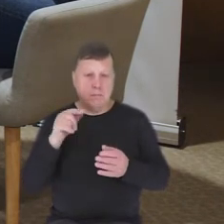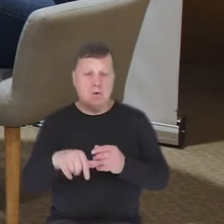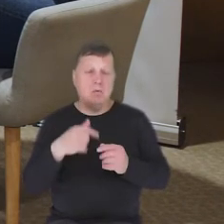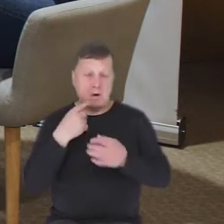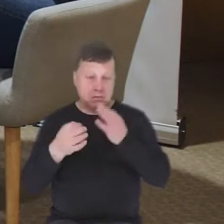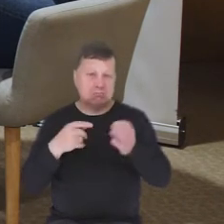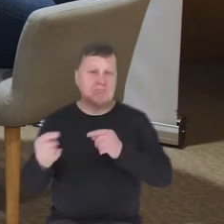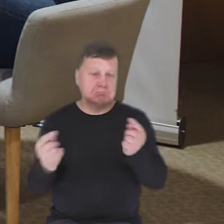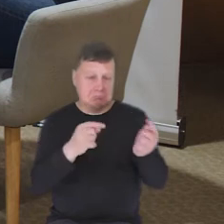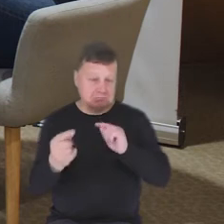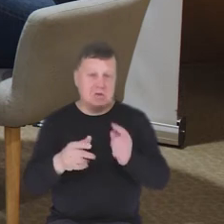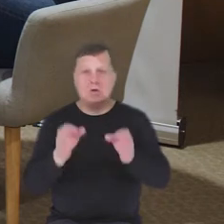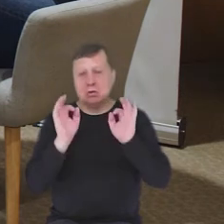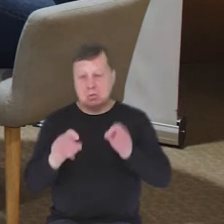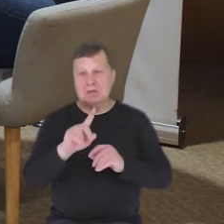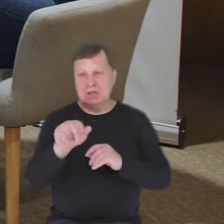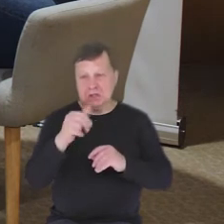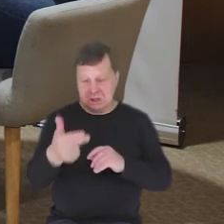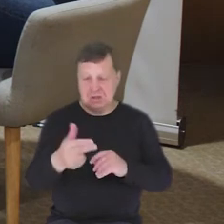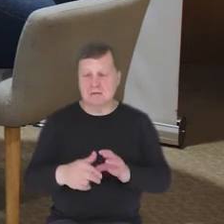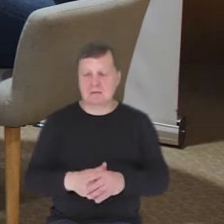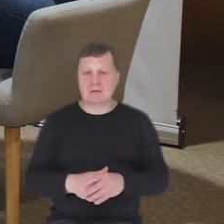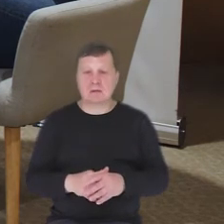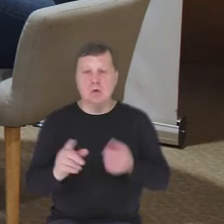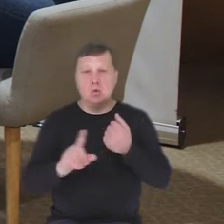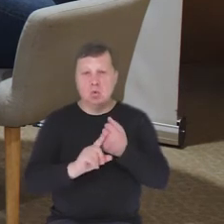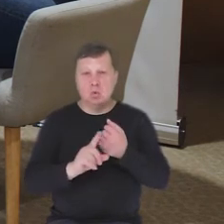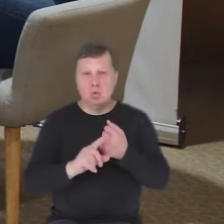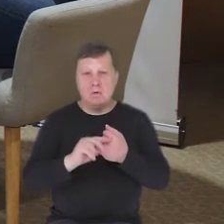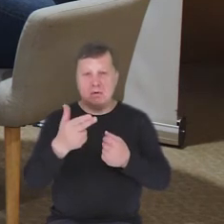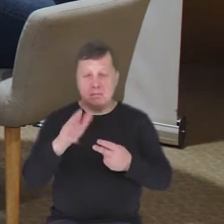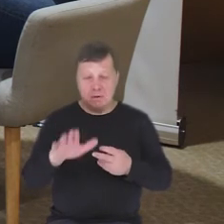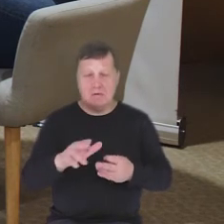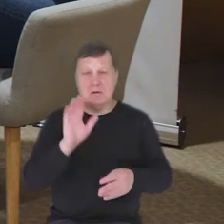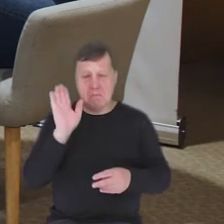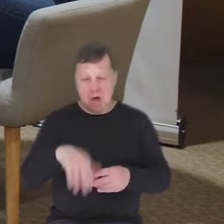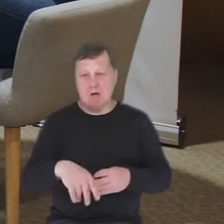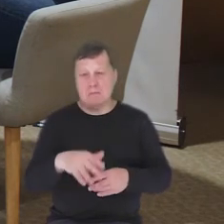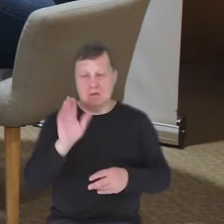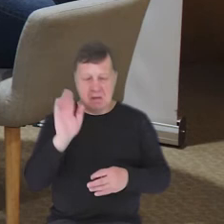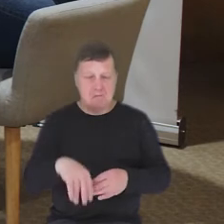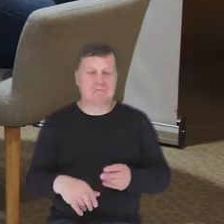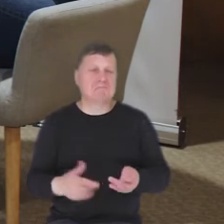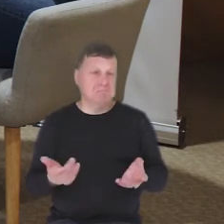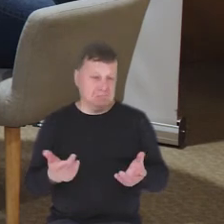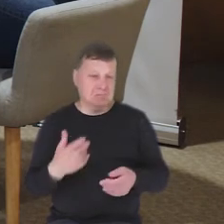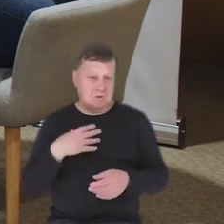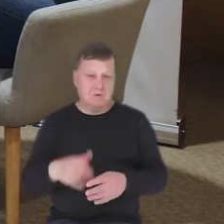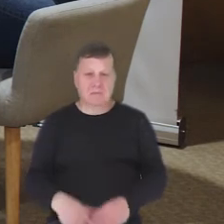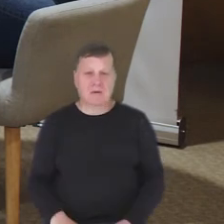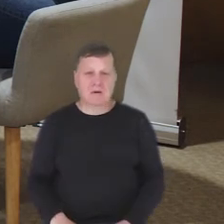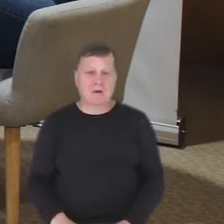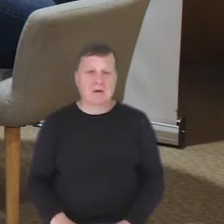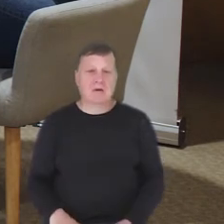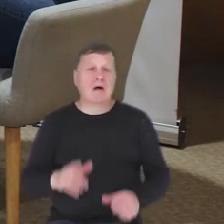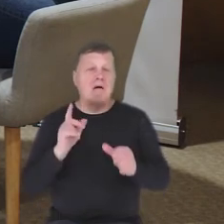no, te ziny z numerem ISBN też mogą być, niech będą. No i ale głównym jakby tutaj